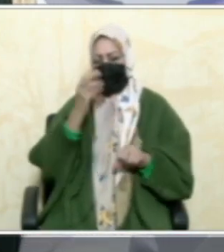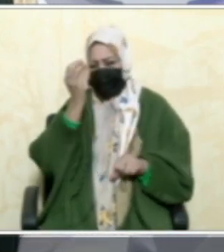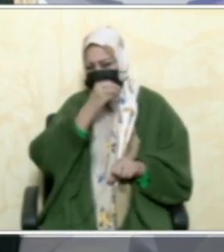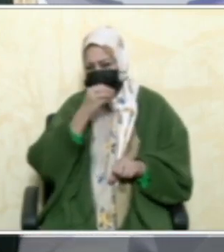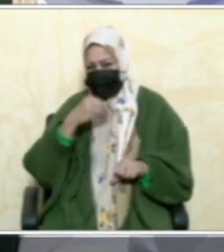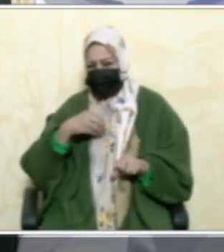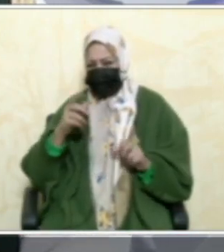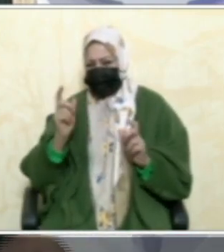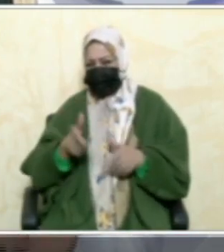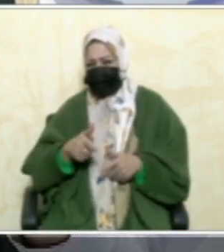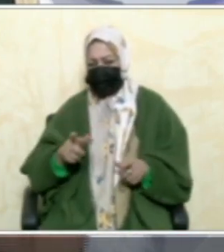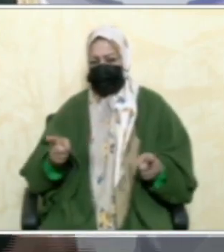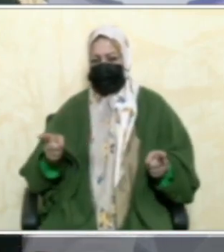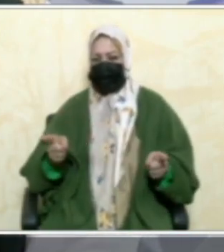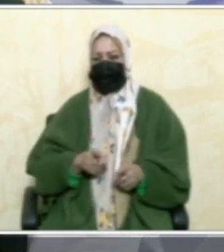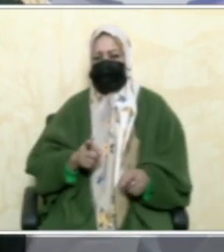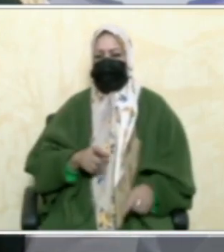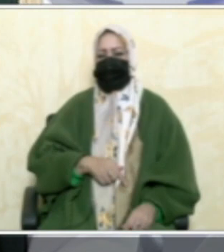المبشرين